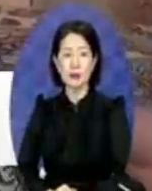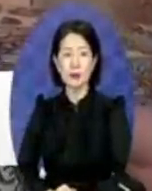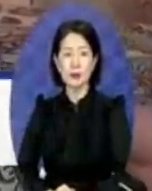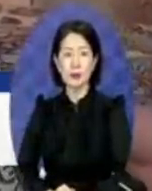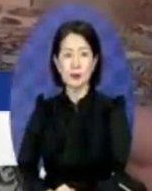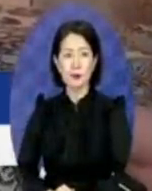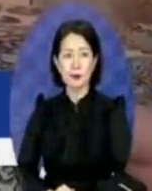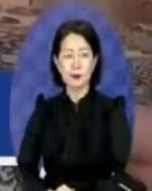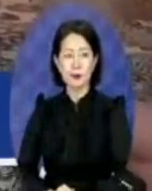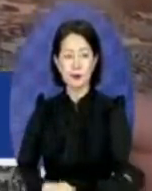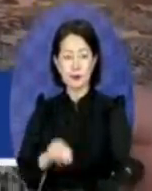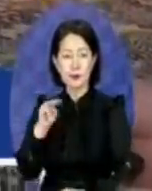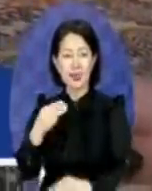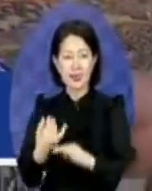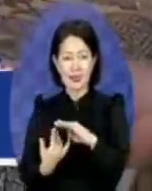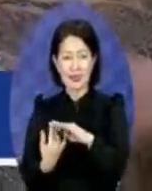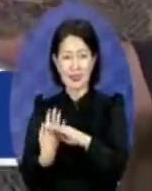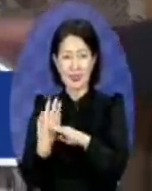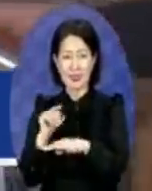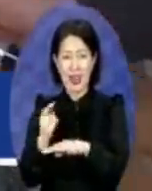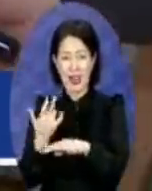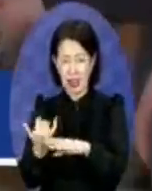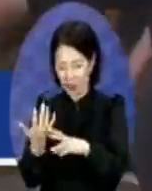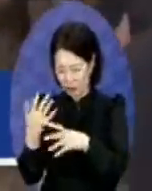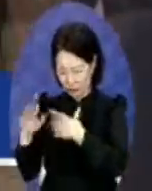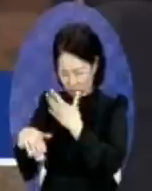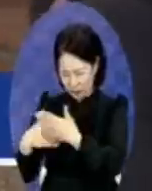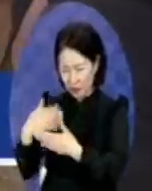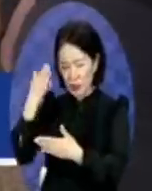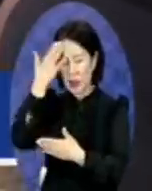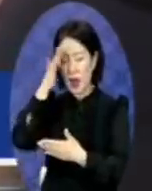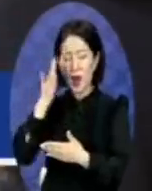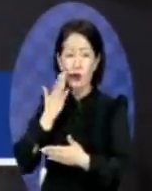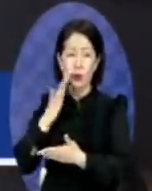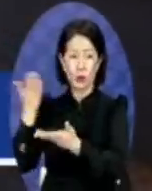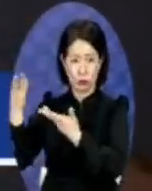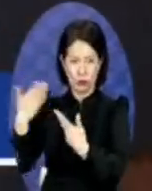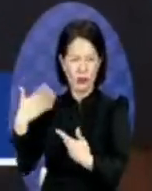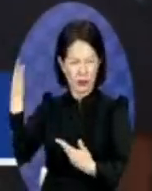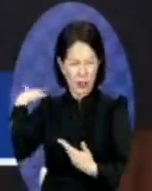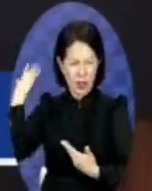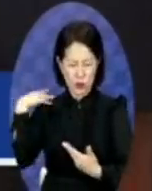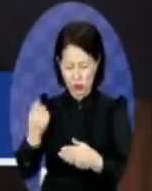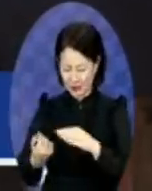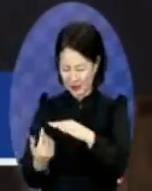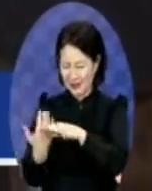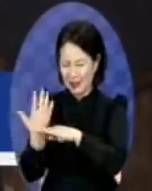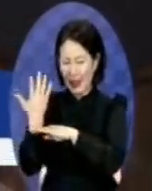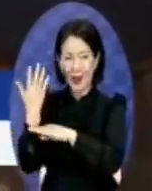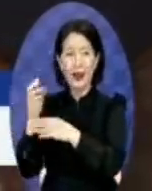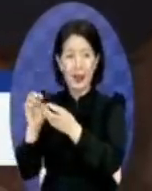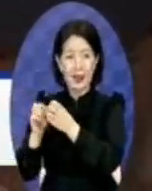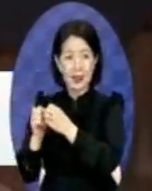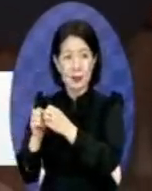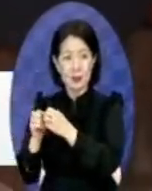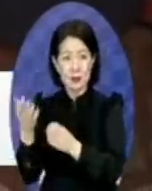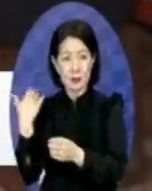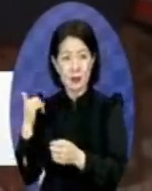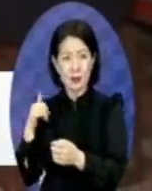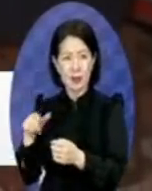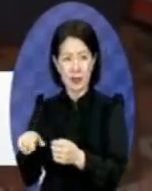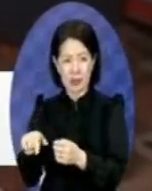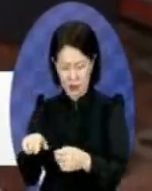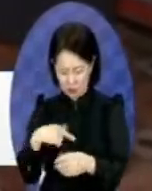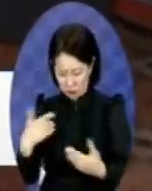Аа тариа дэх хөдөлгөөнд одоо манай одоо аав хоёр дээрээс угасаалт энэ тариагаар одоо дээрээс чинь энэ